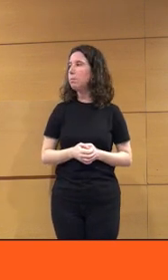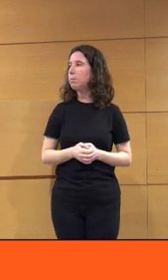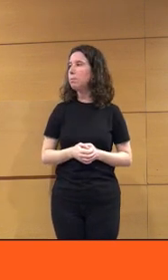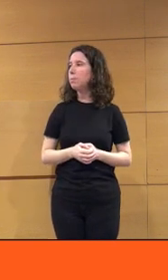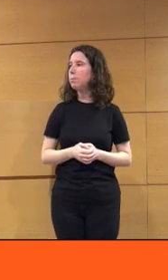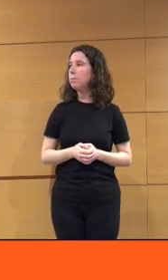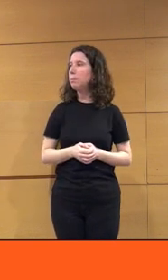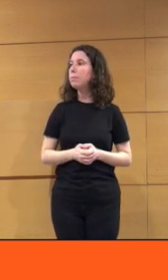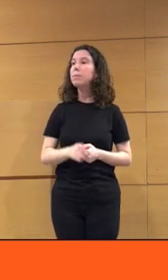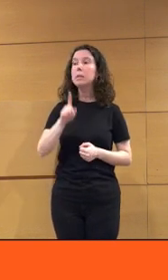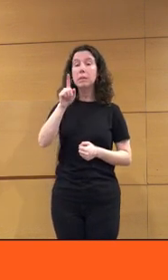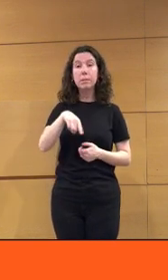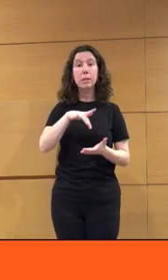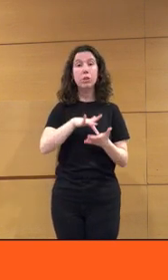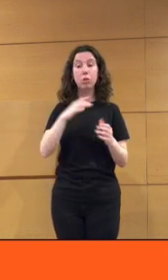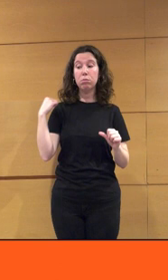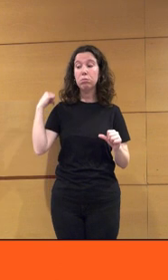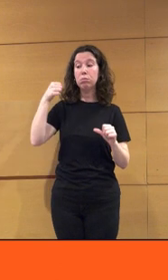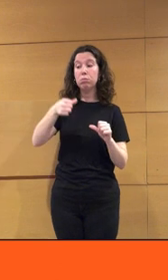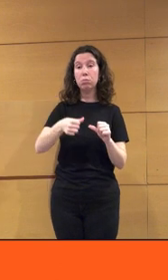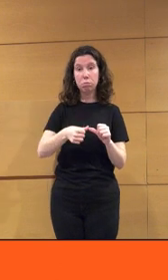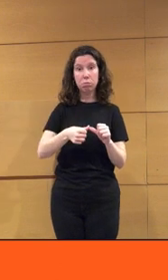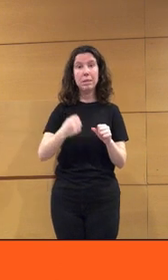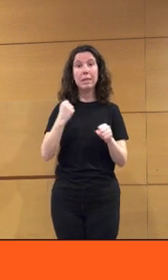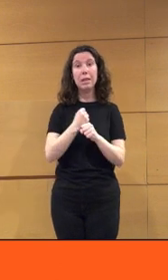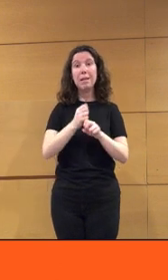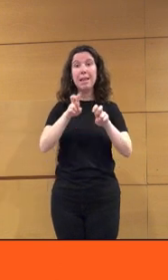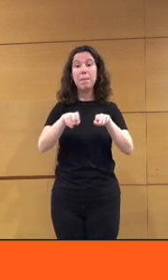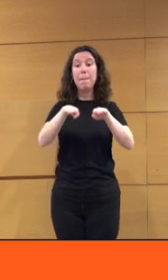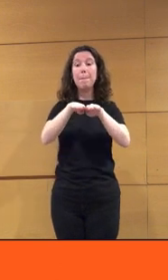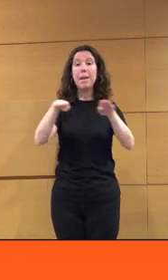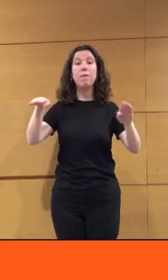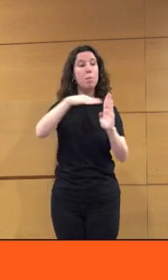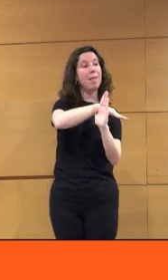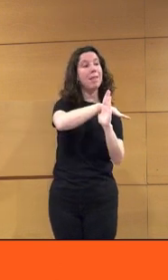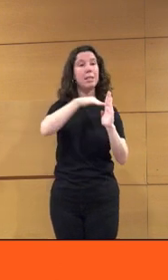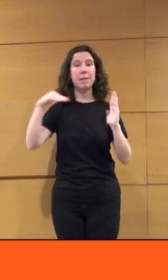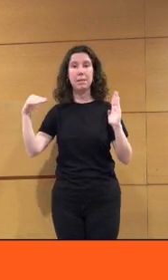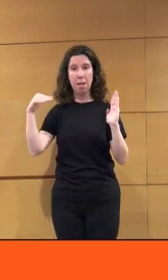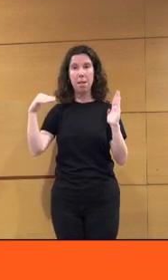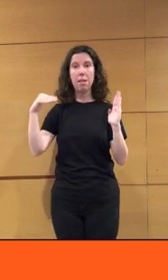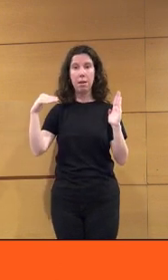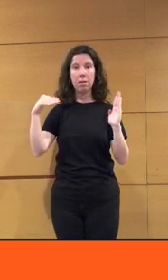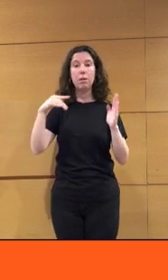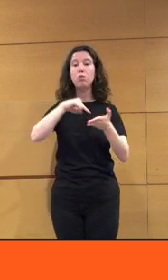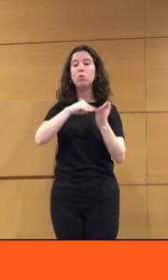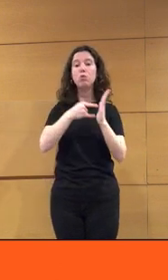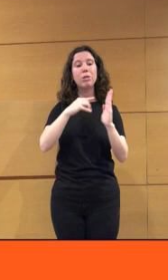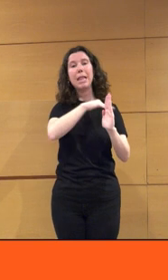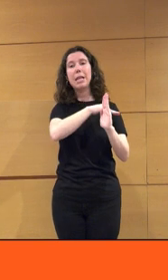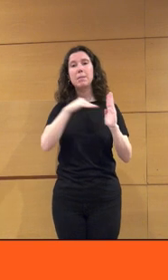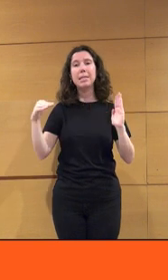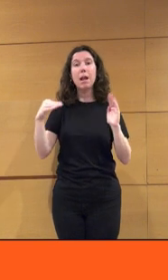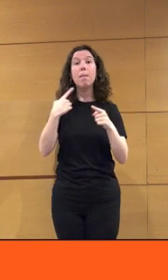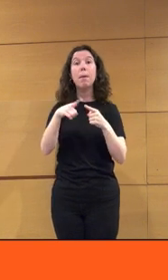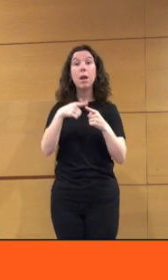també hem estat treballant en el que són les plataformes transversals, no? Les solucions transversals, perquè al final acaben tenint un impacte